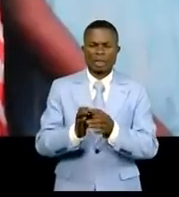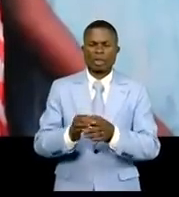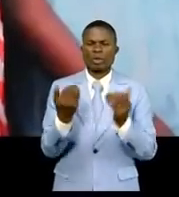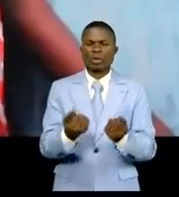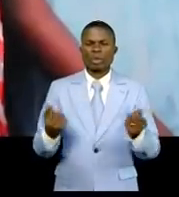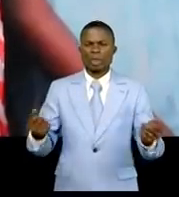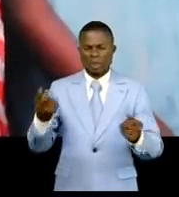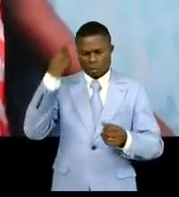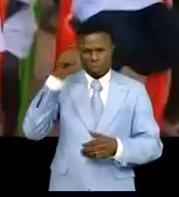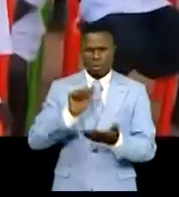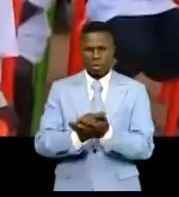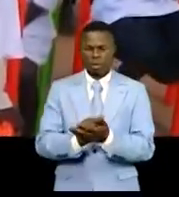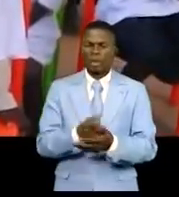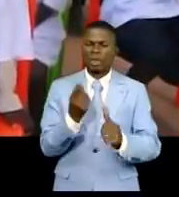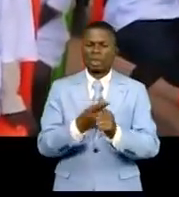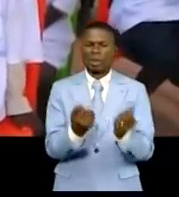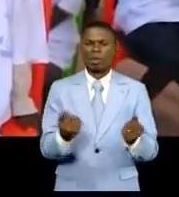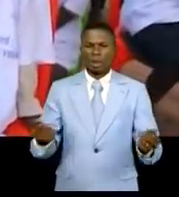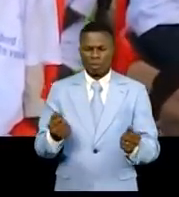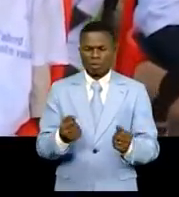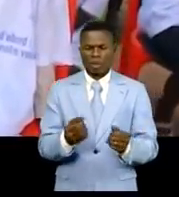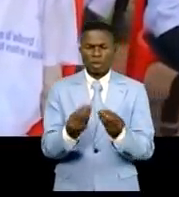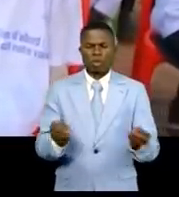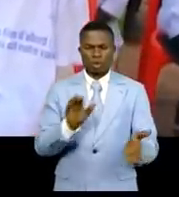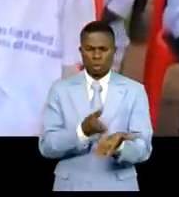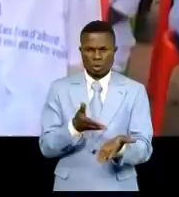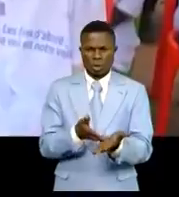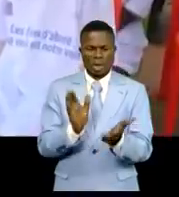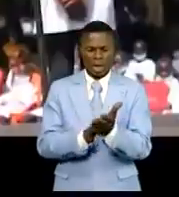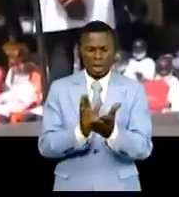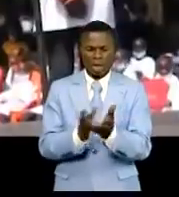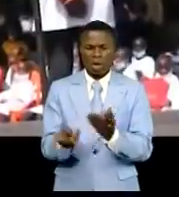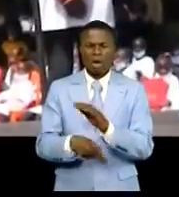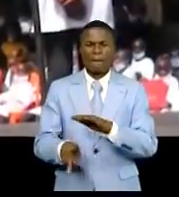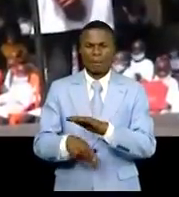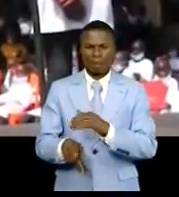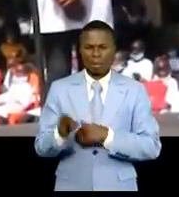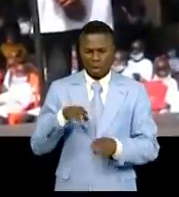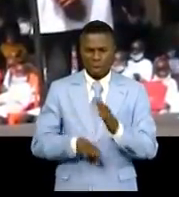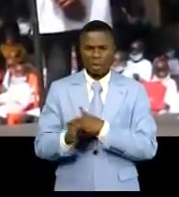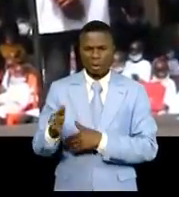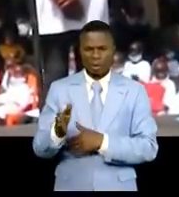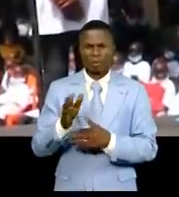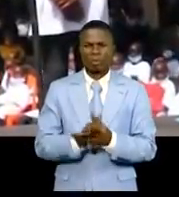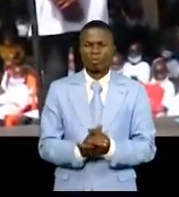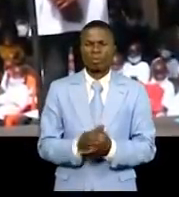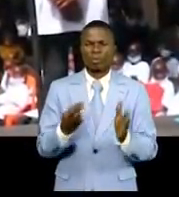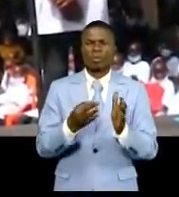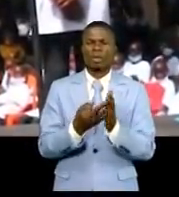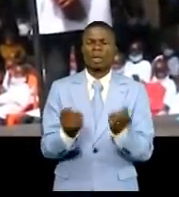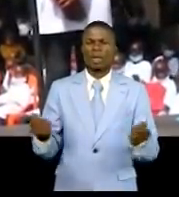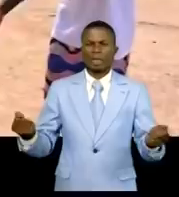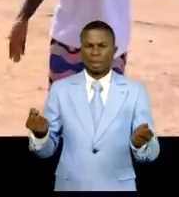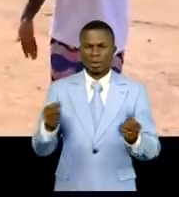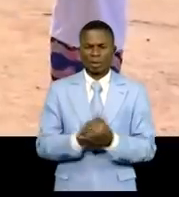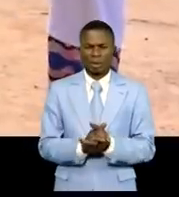filles d'abord, ma voix et notre voix a eu lieu à l'école primaire Kipushi. Les enfants dénoncent cette pratique